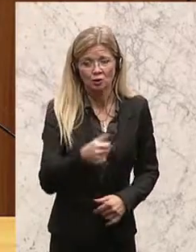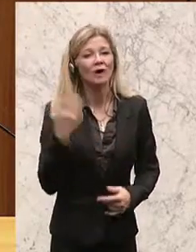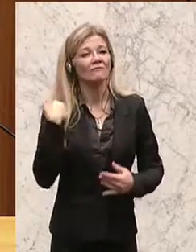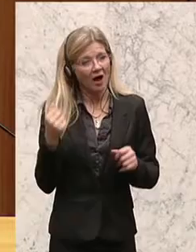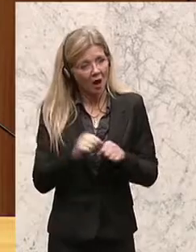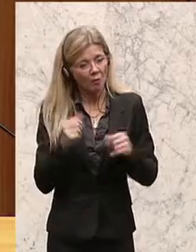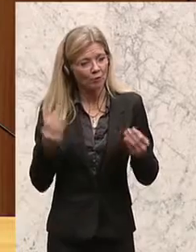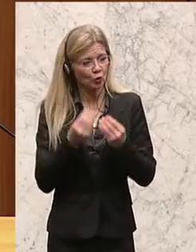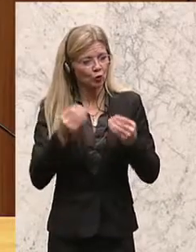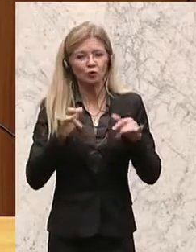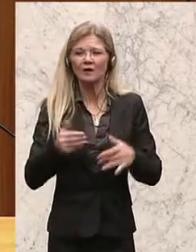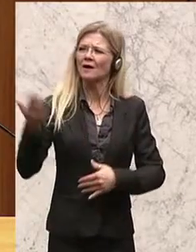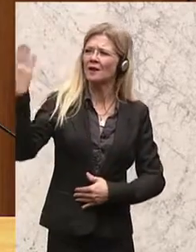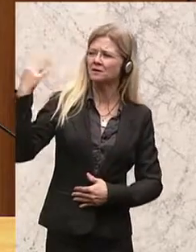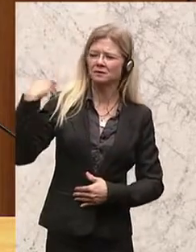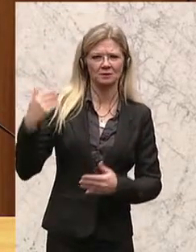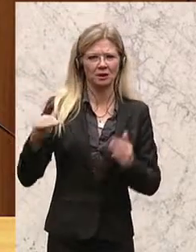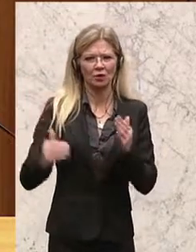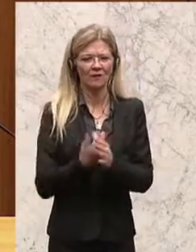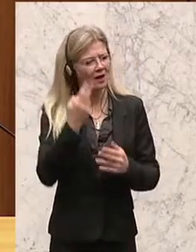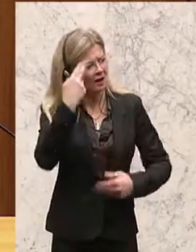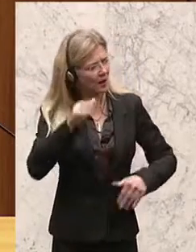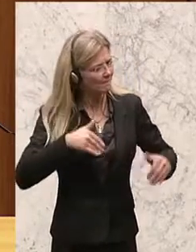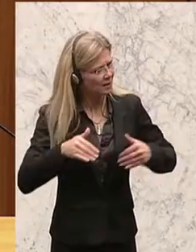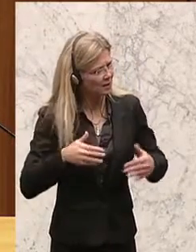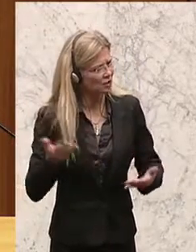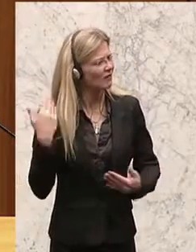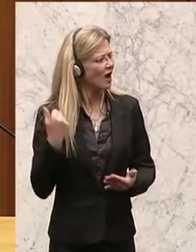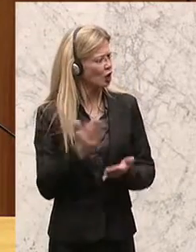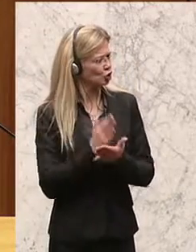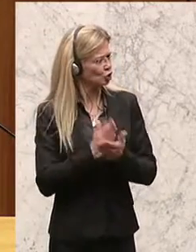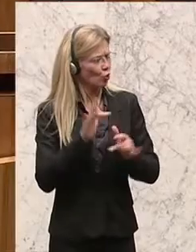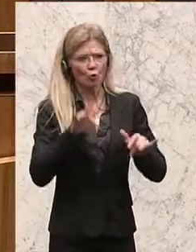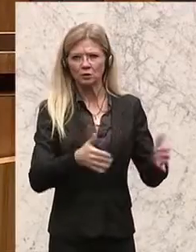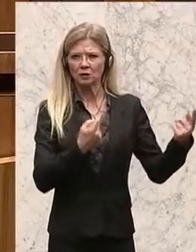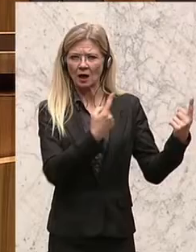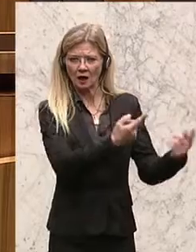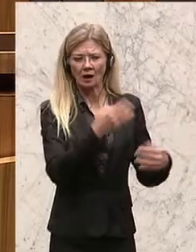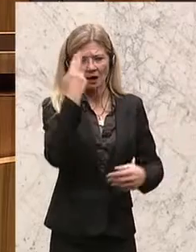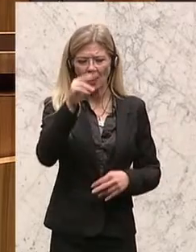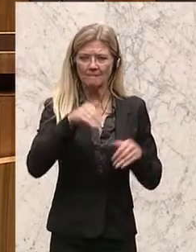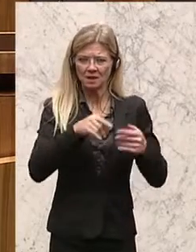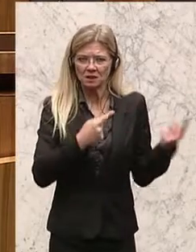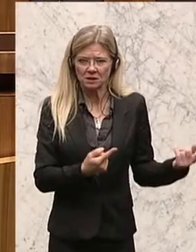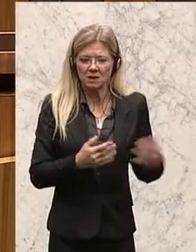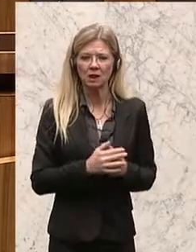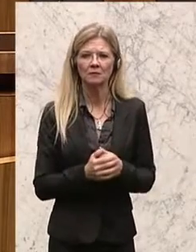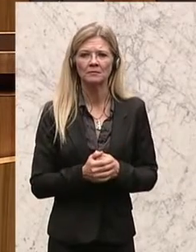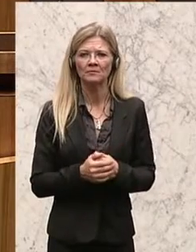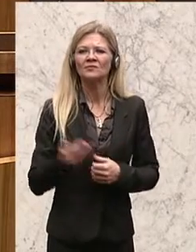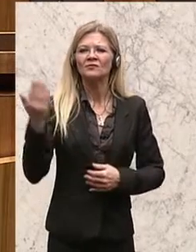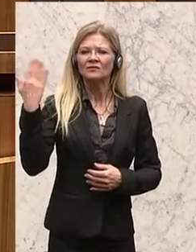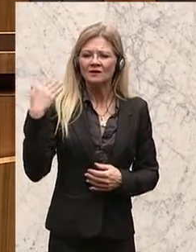beim letzten bei der letzten novelle herr minister war sicher und der federführende minister auch da wieder haben wir